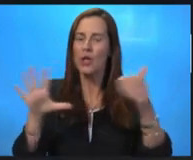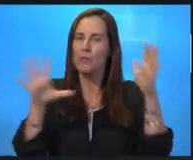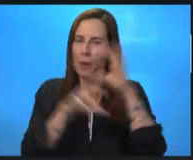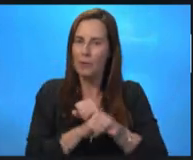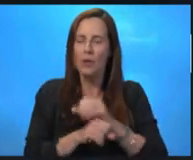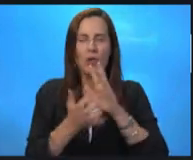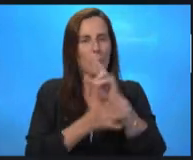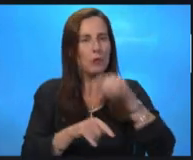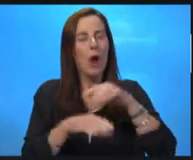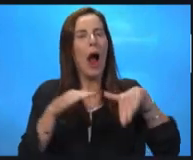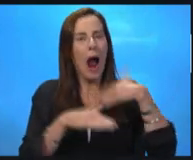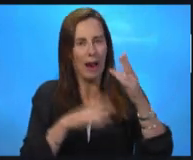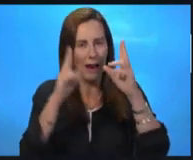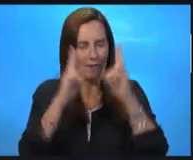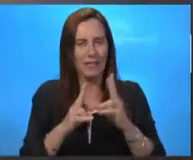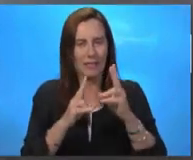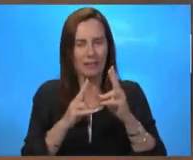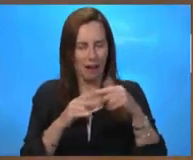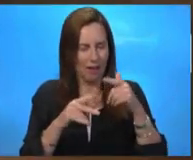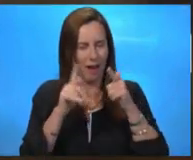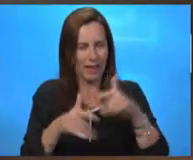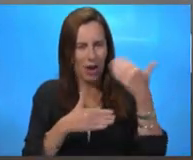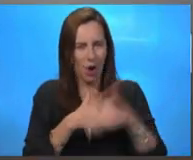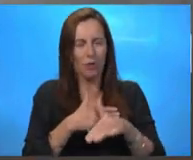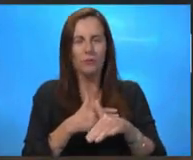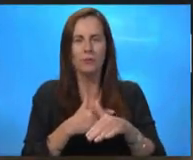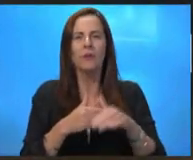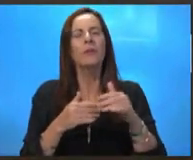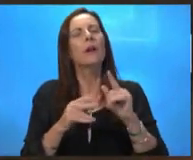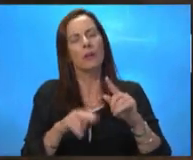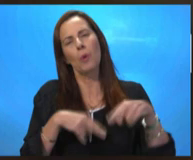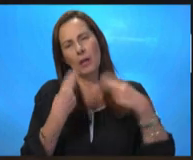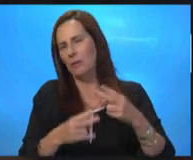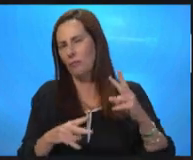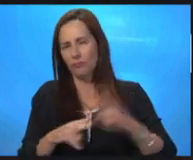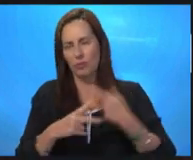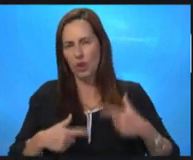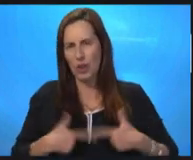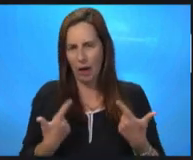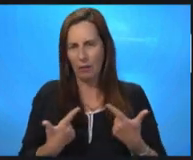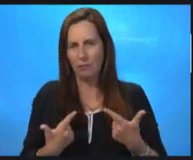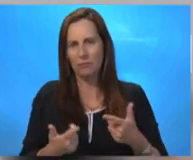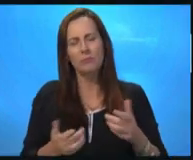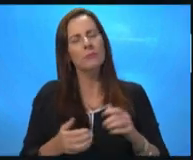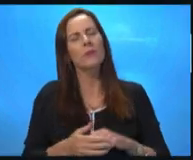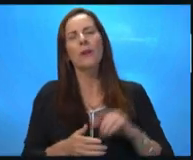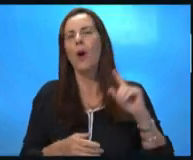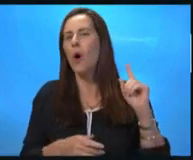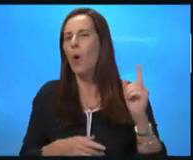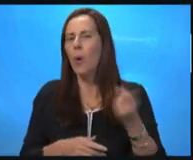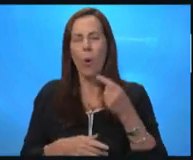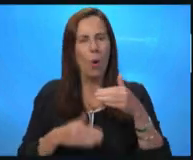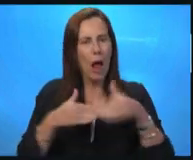12 שעות אחרי הירי האחרון, למעשה הוכרזה כאן חזרה לשגרה באופן רשמי. כל ההגבלות